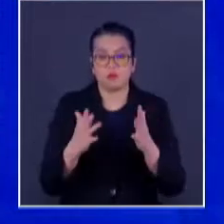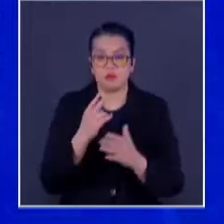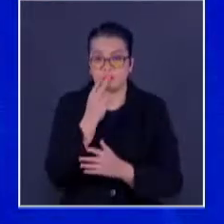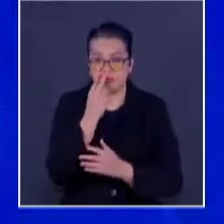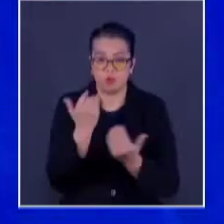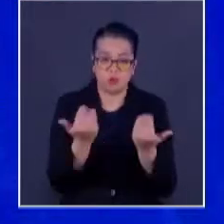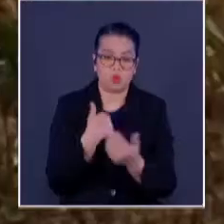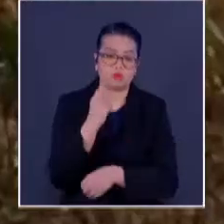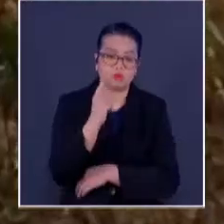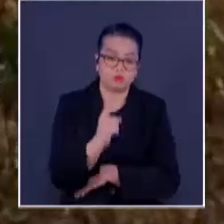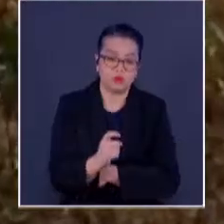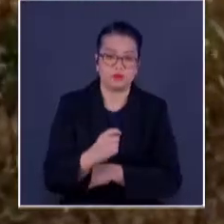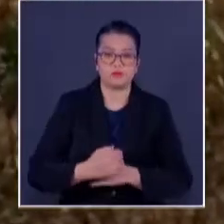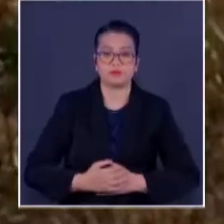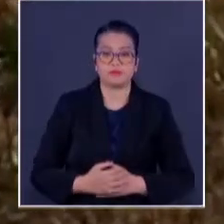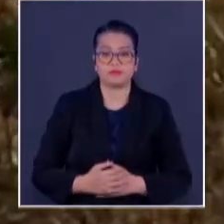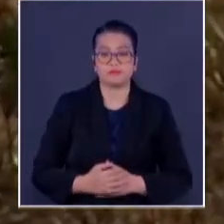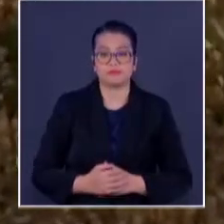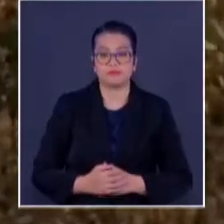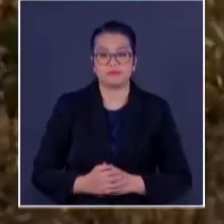คิดขึ้นค่ะ